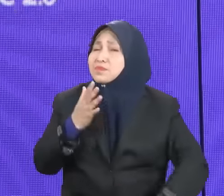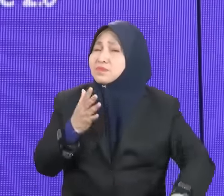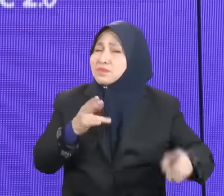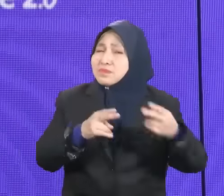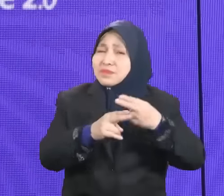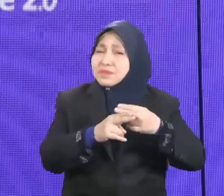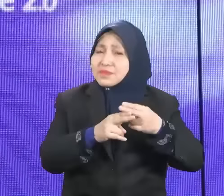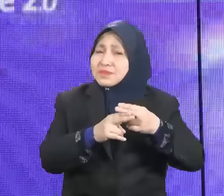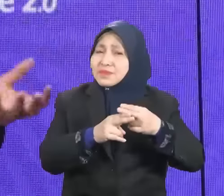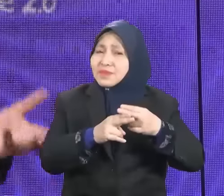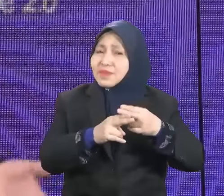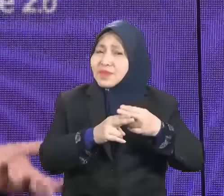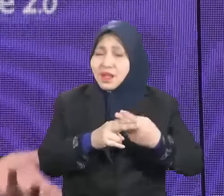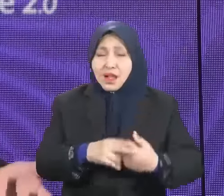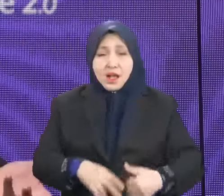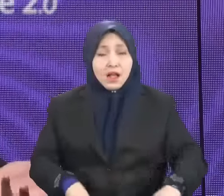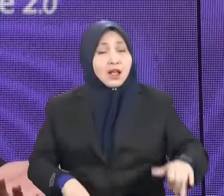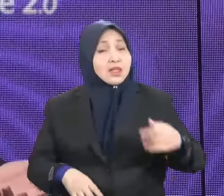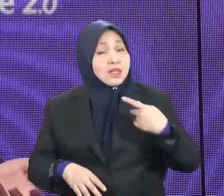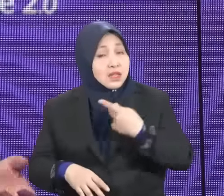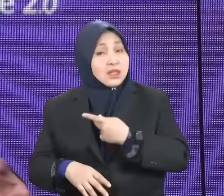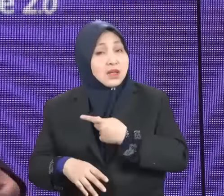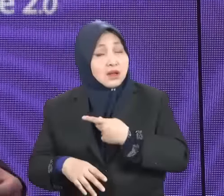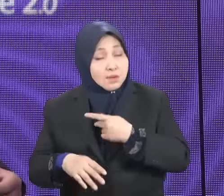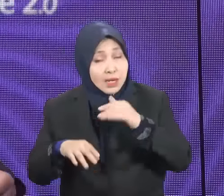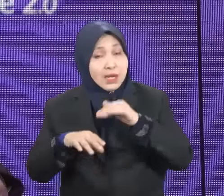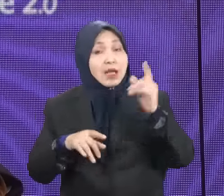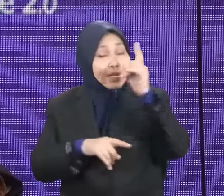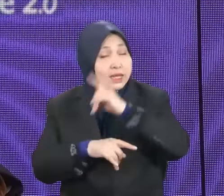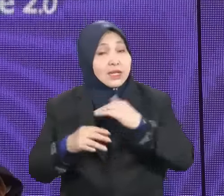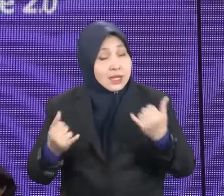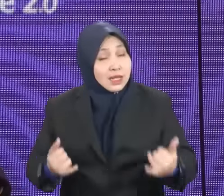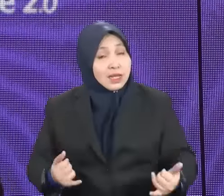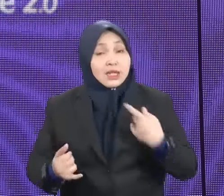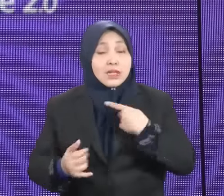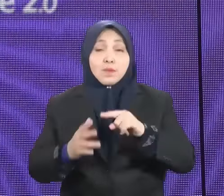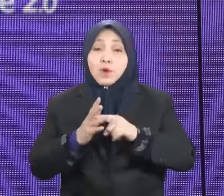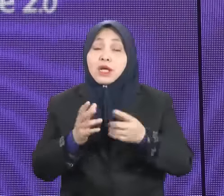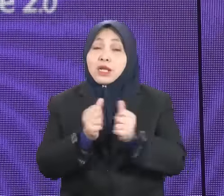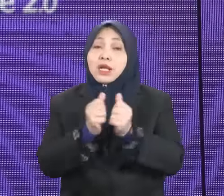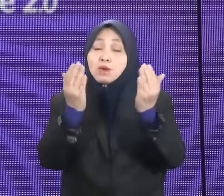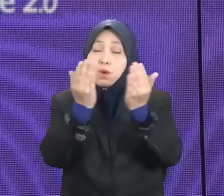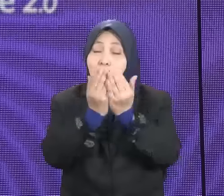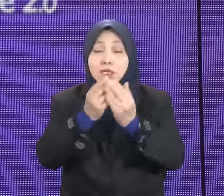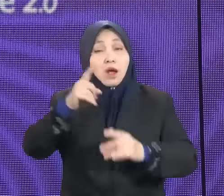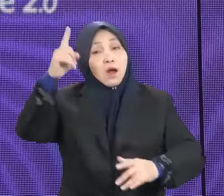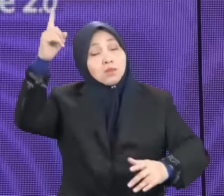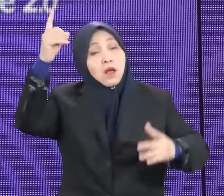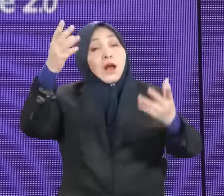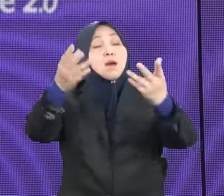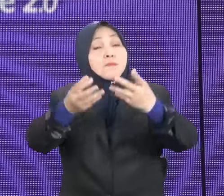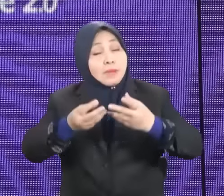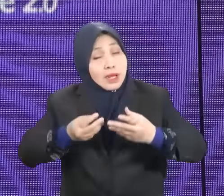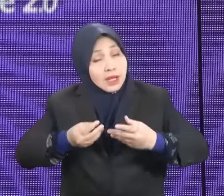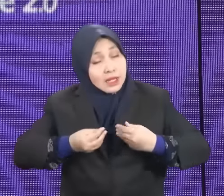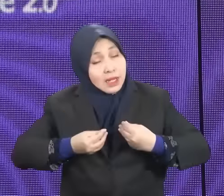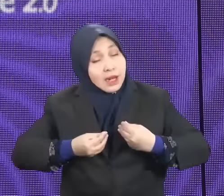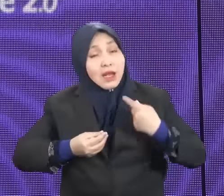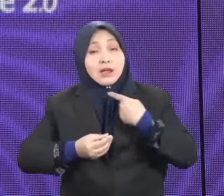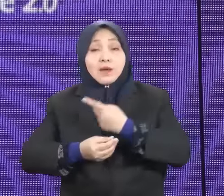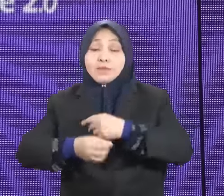bagi kita pada hari ini misalnya dan kita dimuliakan dengan doa kita Subhanahu Wa Ta'ala